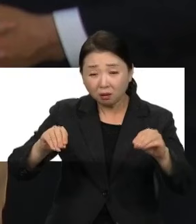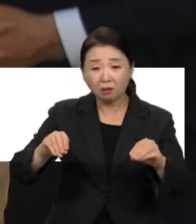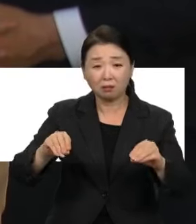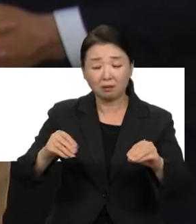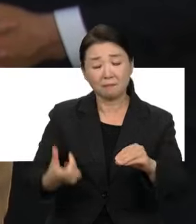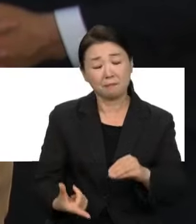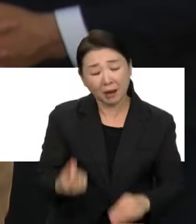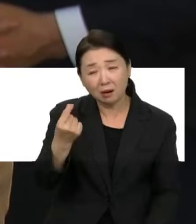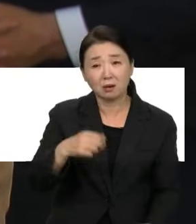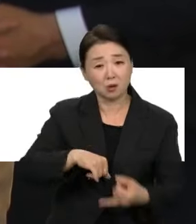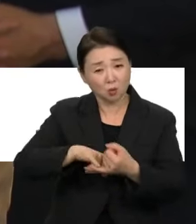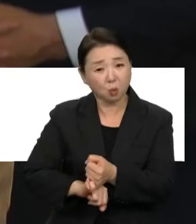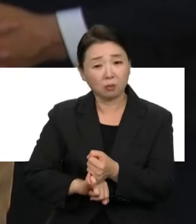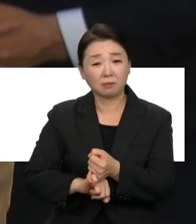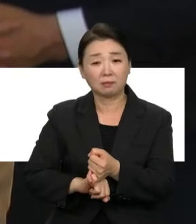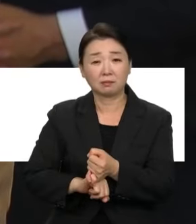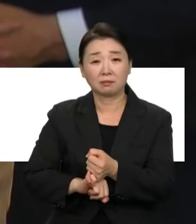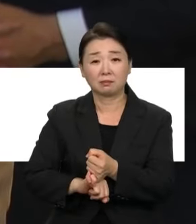신속히 그리고 반드시